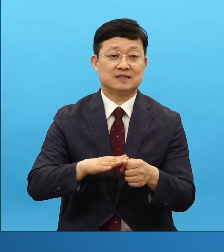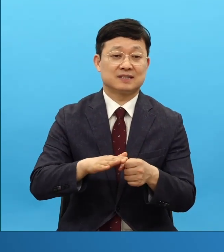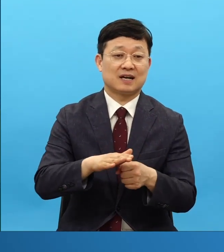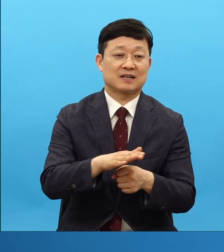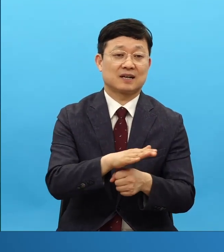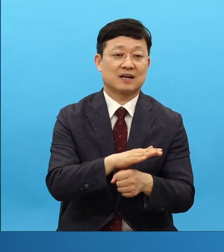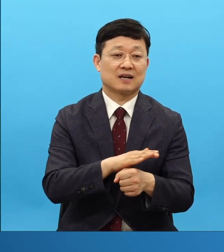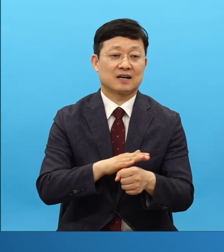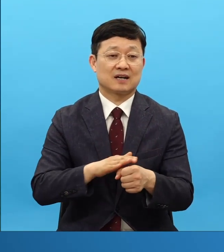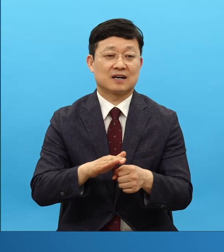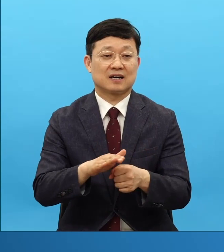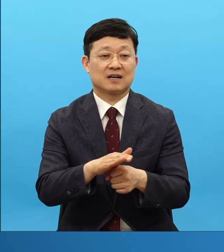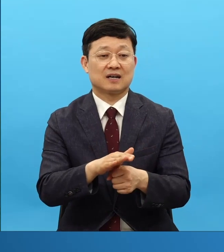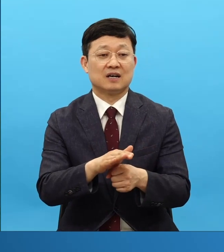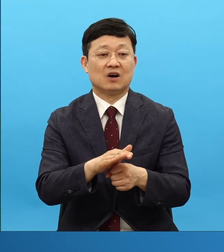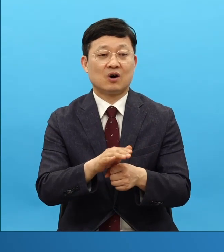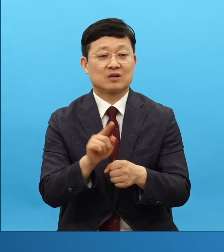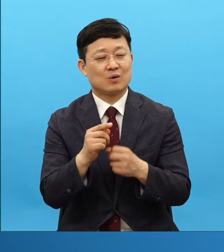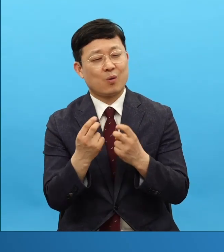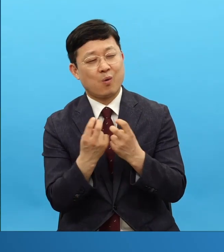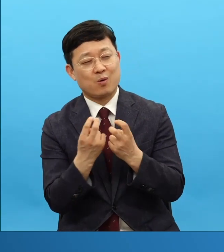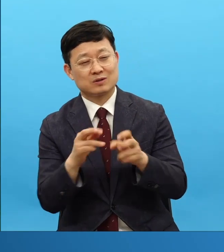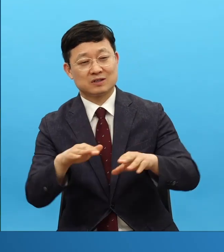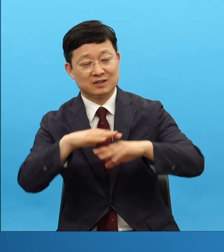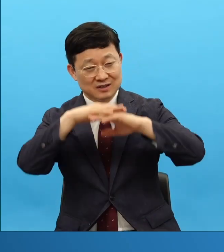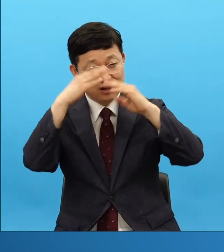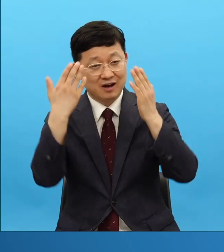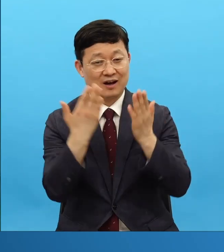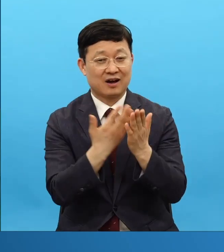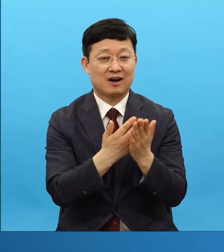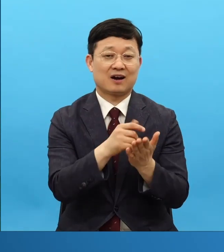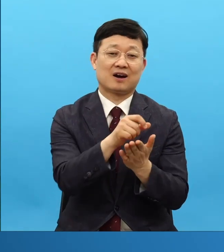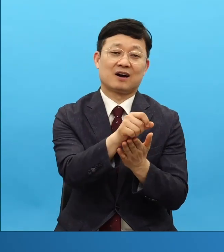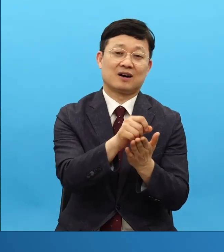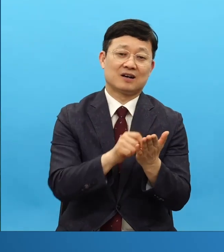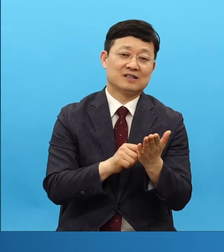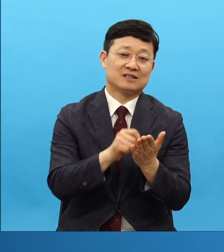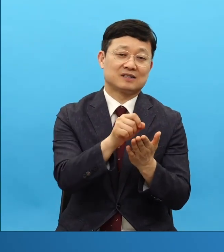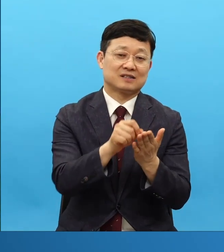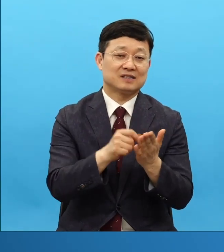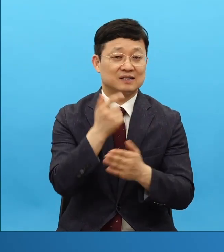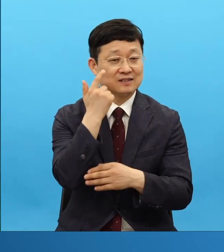크신 사랑 그 어찌